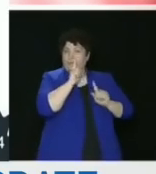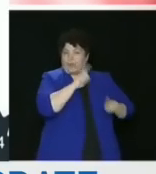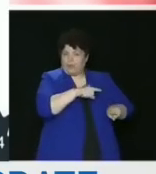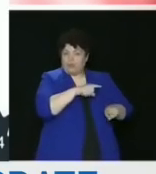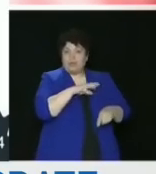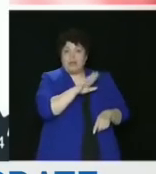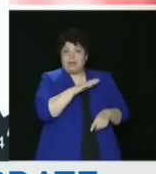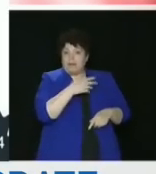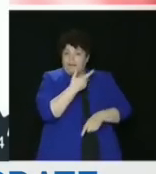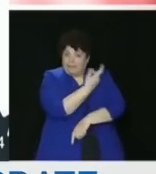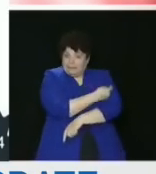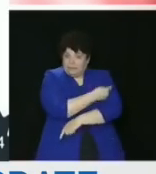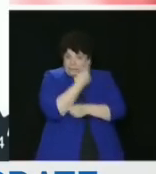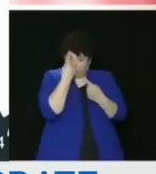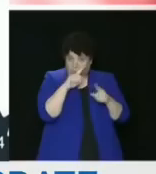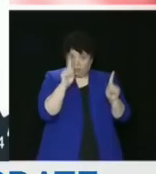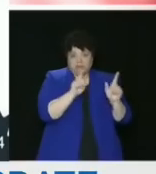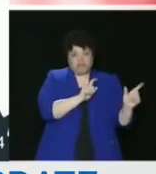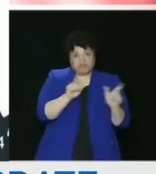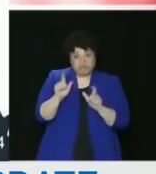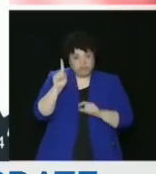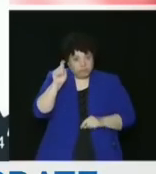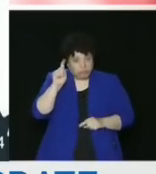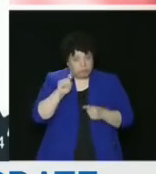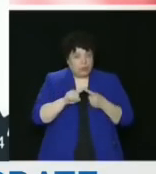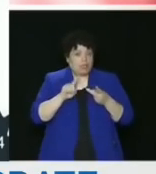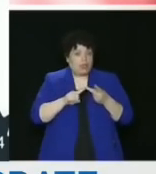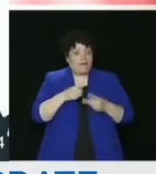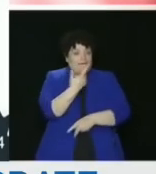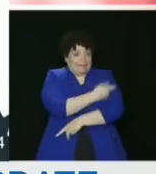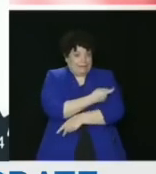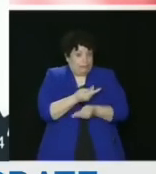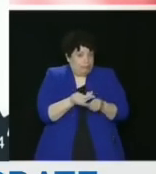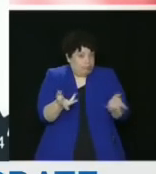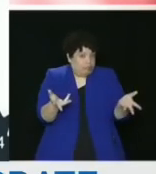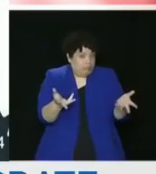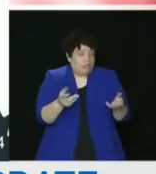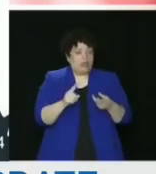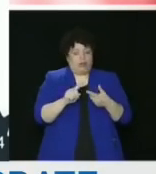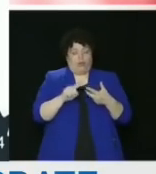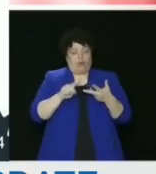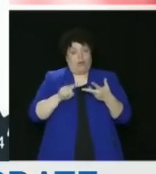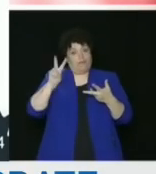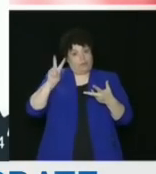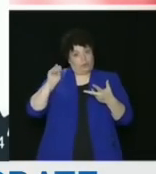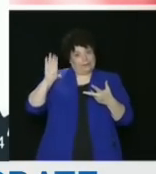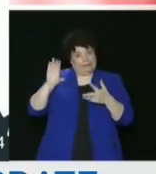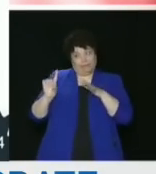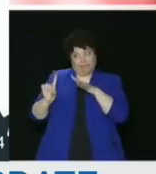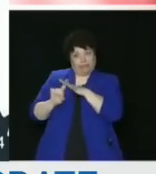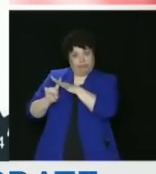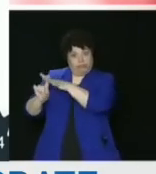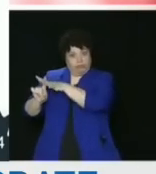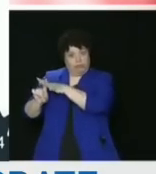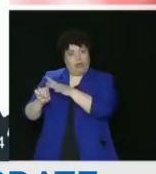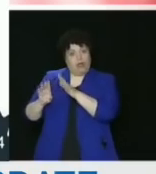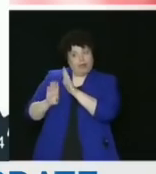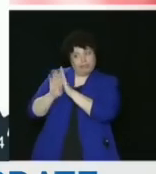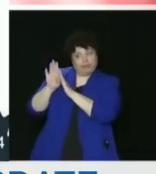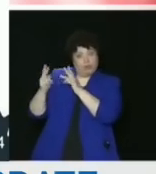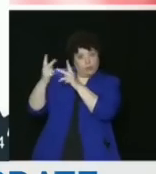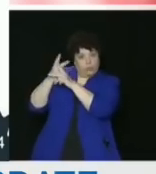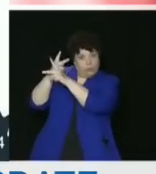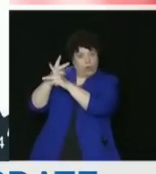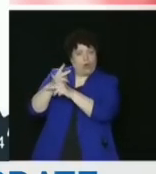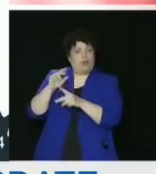as vaccine déploiement du vaccin effectiveness, et les vaccine rollout, répercussions des and the variants impacts of préoccupants variants of sur la concern croissance on épidémique et les epidemic tendances growth des and résultats severe